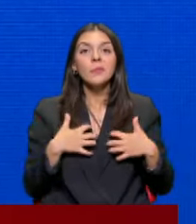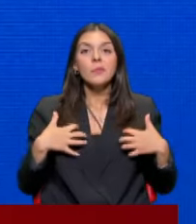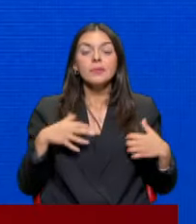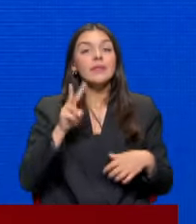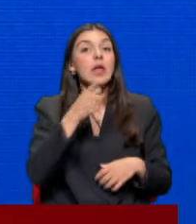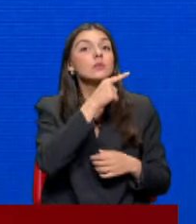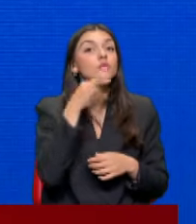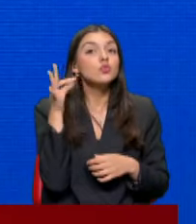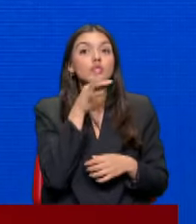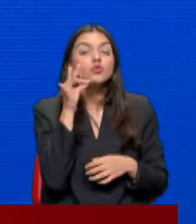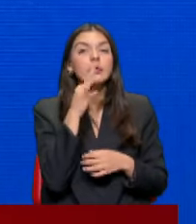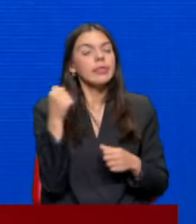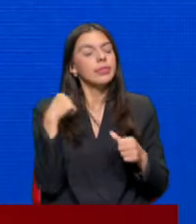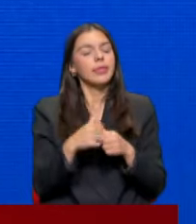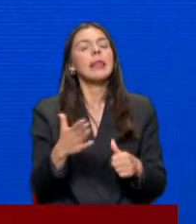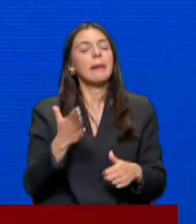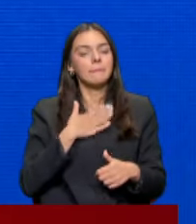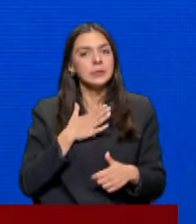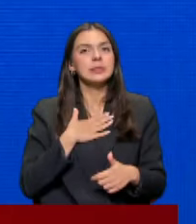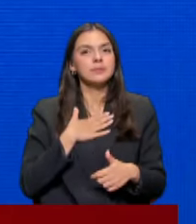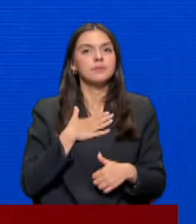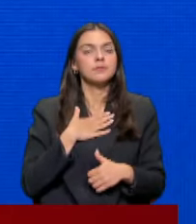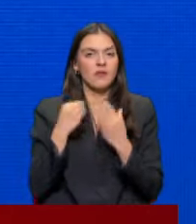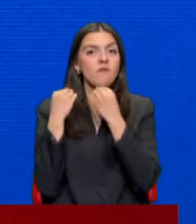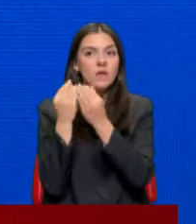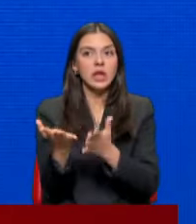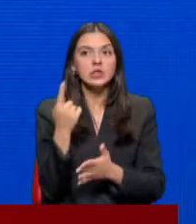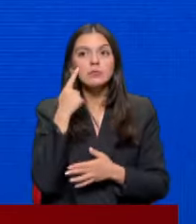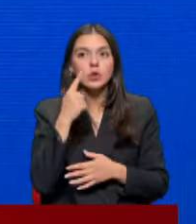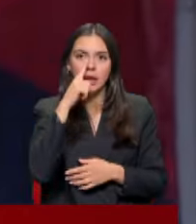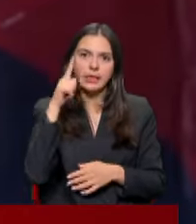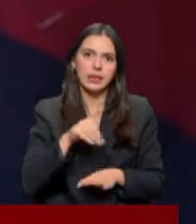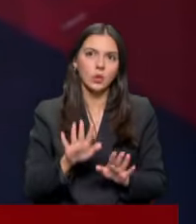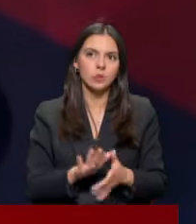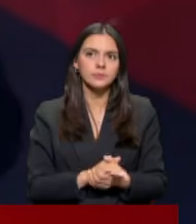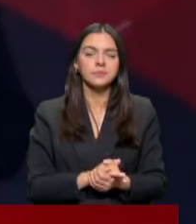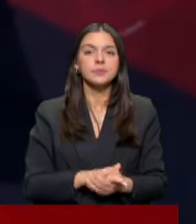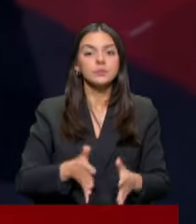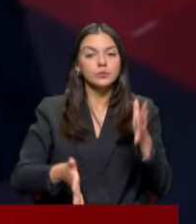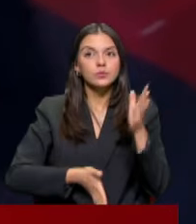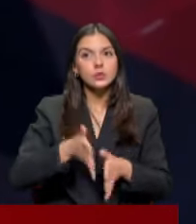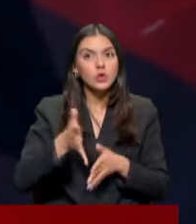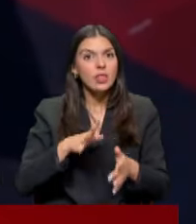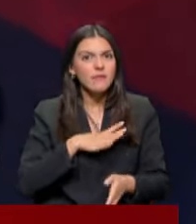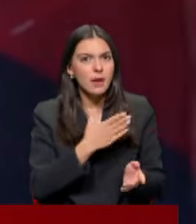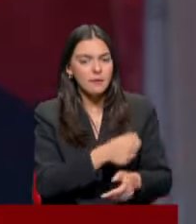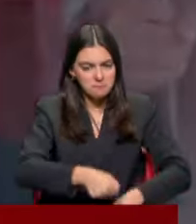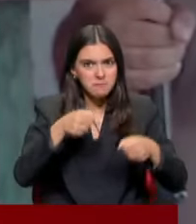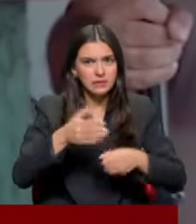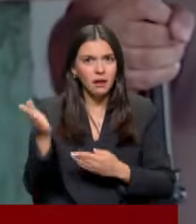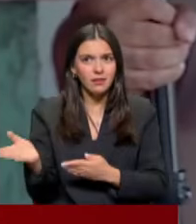ve huzurunu yine bizim sağlayacağımıza inanıyor. Sokakta varlar mı?